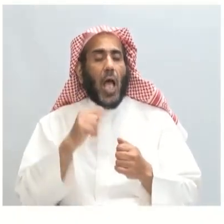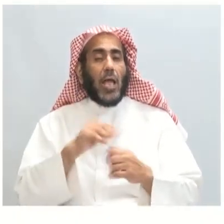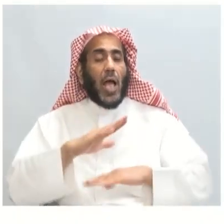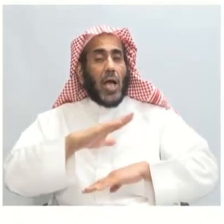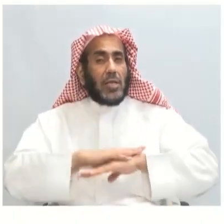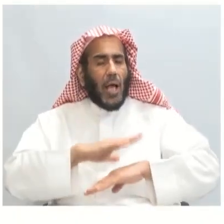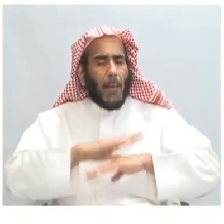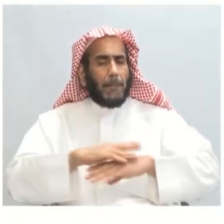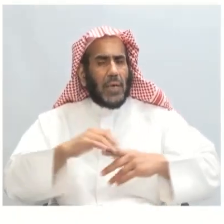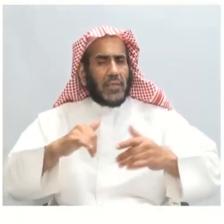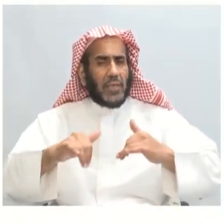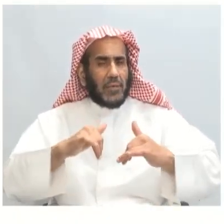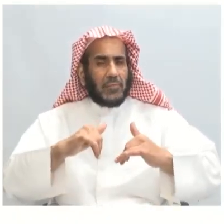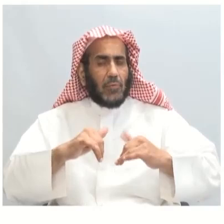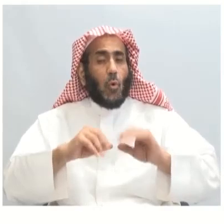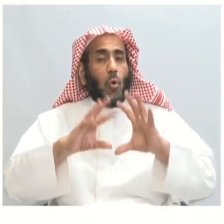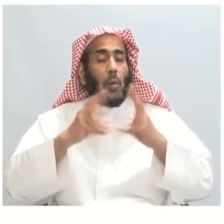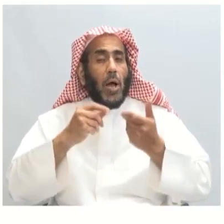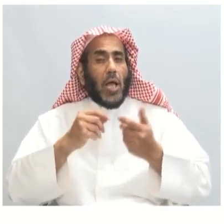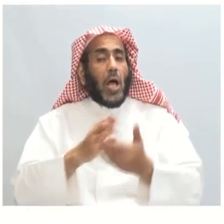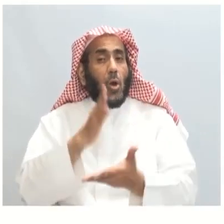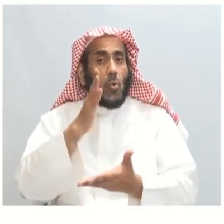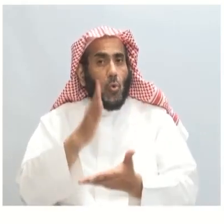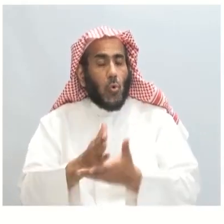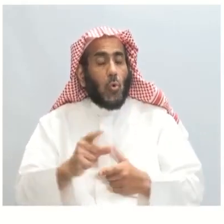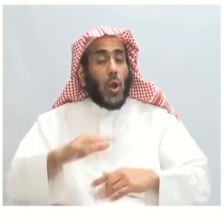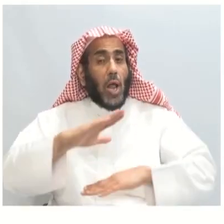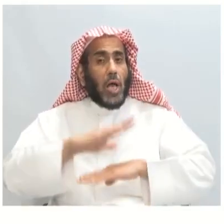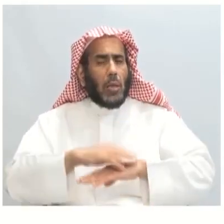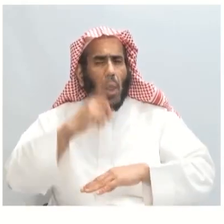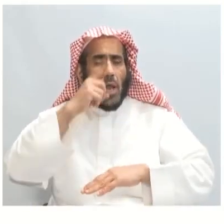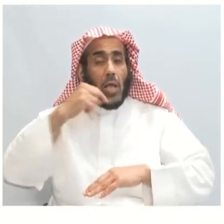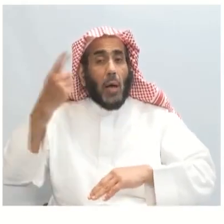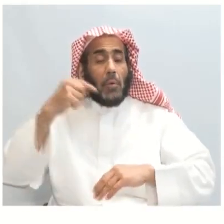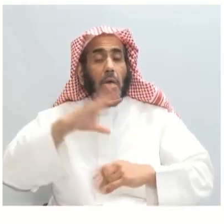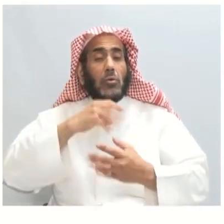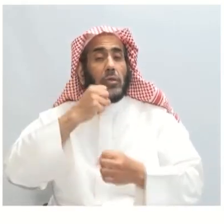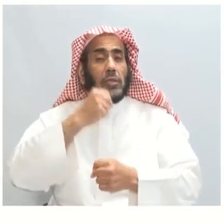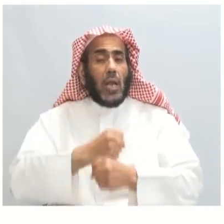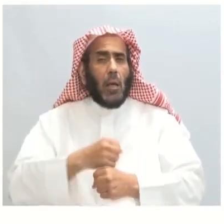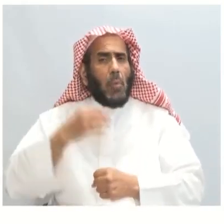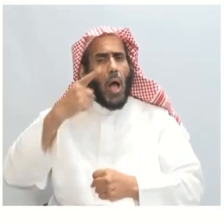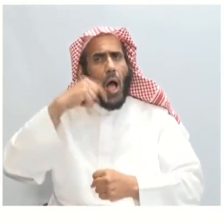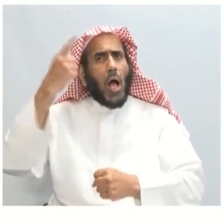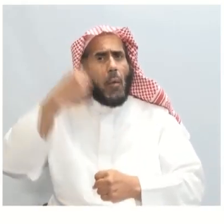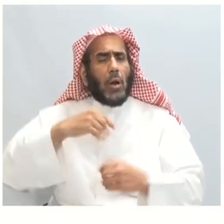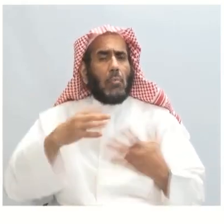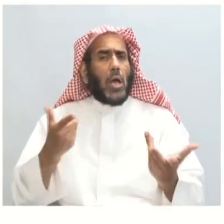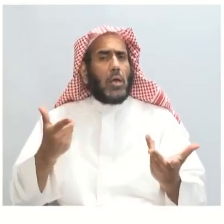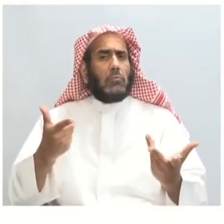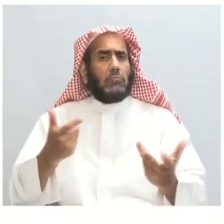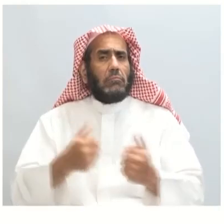اداب الطريق وما هي الحقوق والاداب التي امرنا بها رسولنا صلى الله عليه وسلم